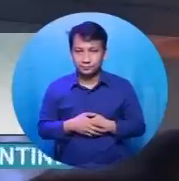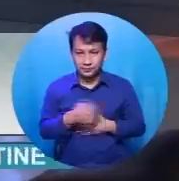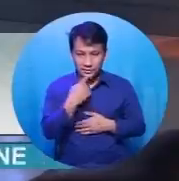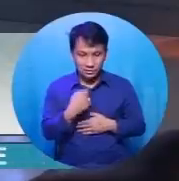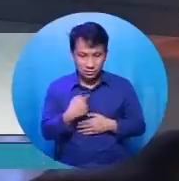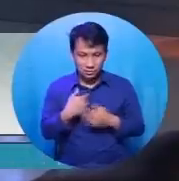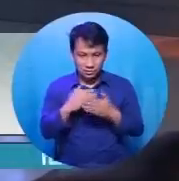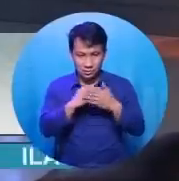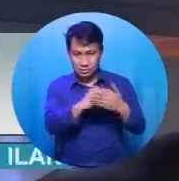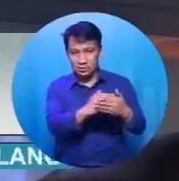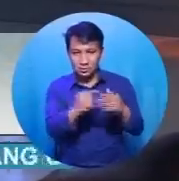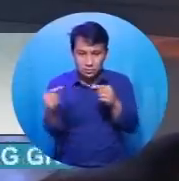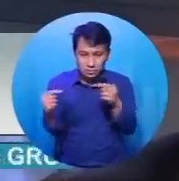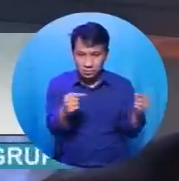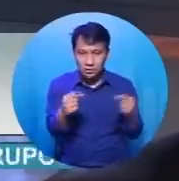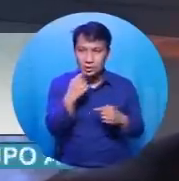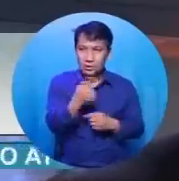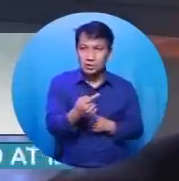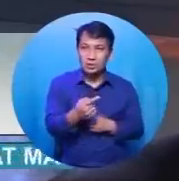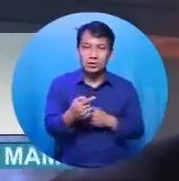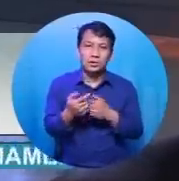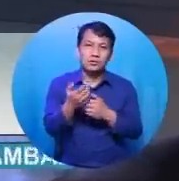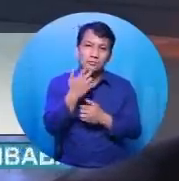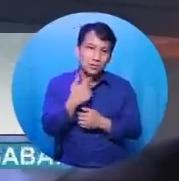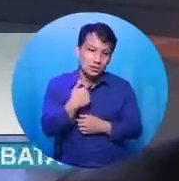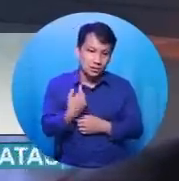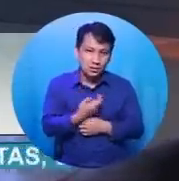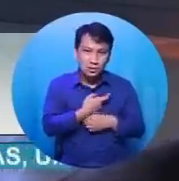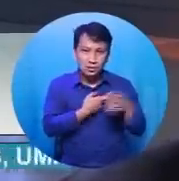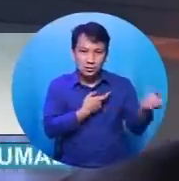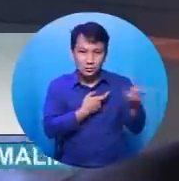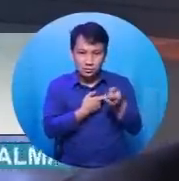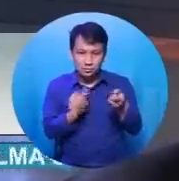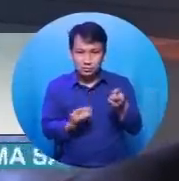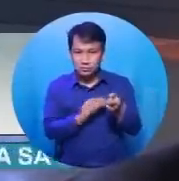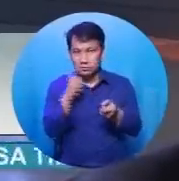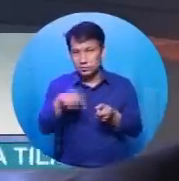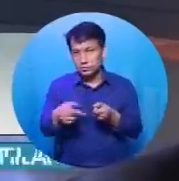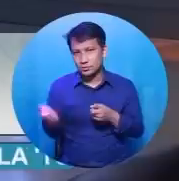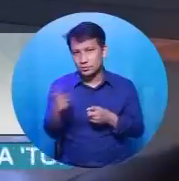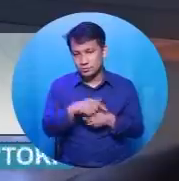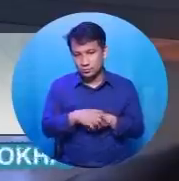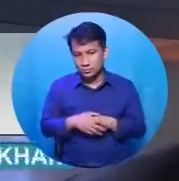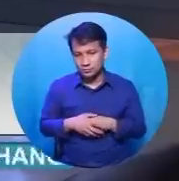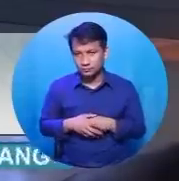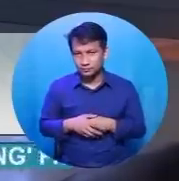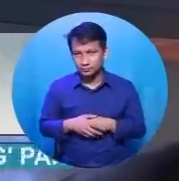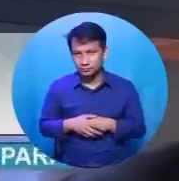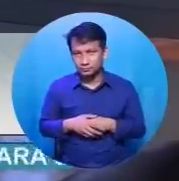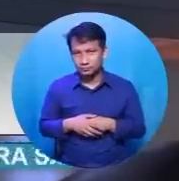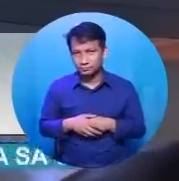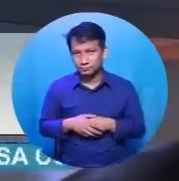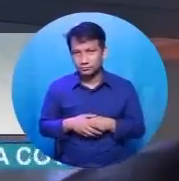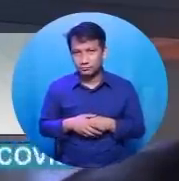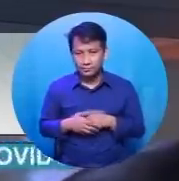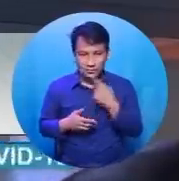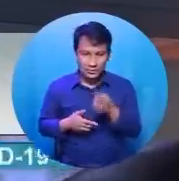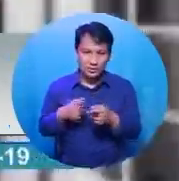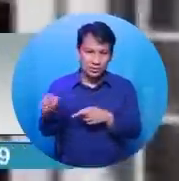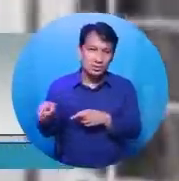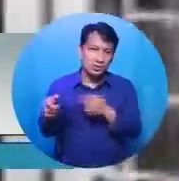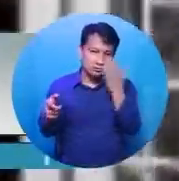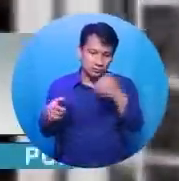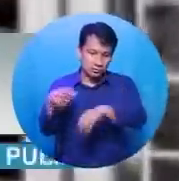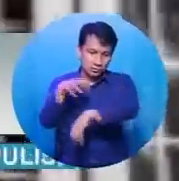pag-awat niya hanggang sa nasaktan niya po yung nananakit. Opo, kasi pinagat daw po siya sa braso.